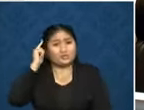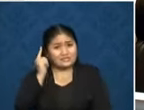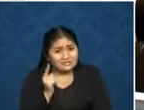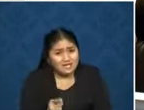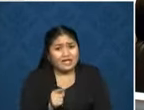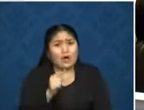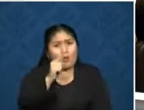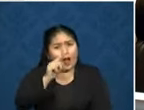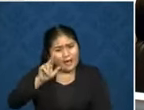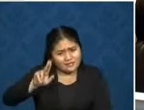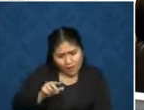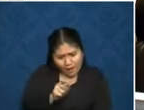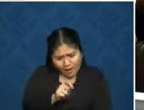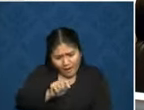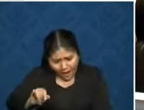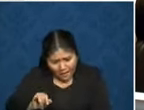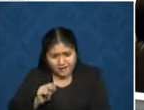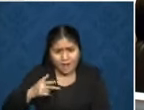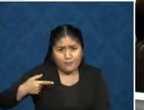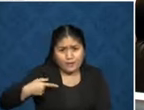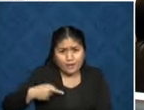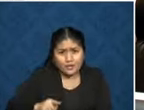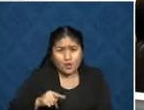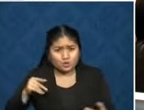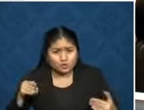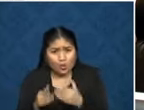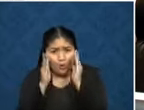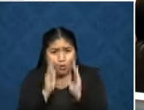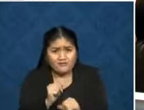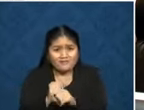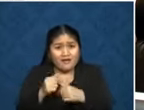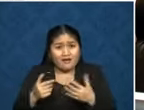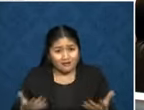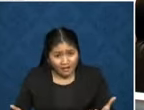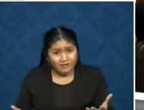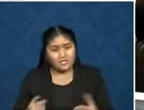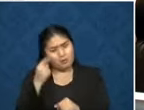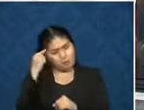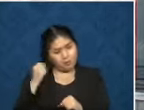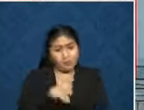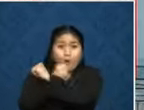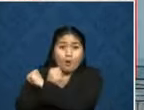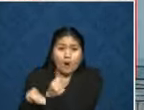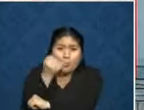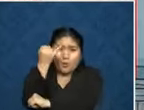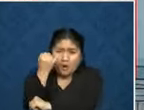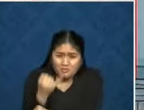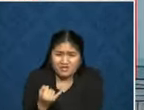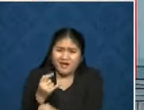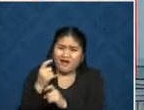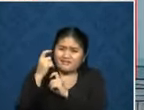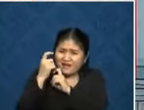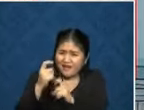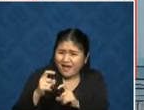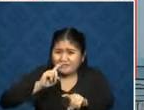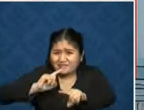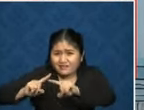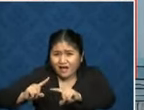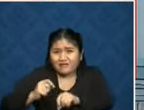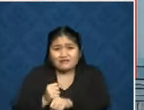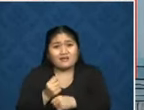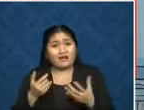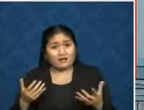ามารถใช้ AI ในทางที่เป็นประโยชน์ต่อมนุษยชาติอย่างไรเราจะป้องกันความผิดพลาดและอันตรายร้ายแรงที่อาจเกิดขึ้น